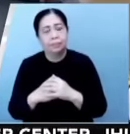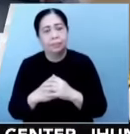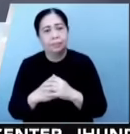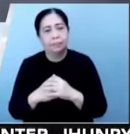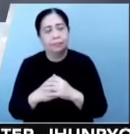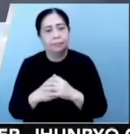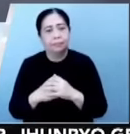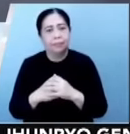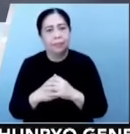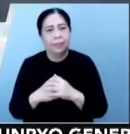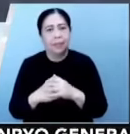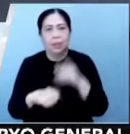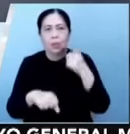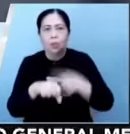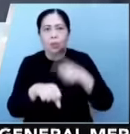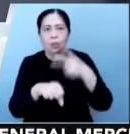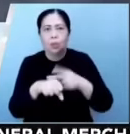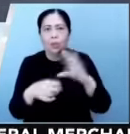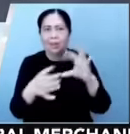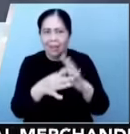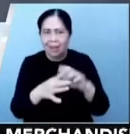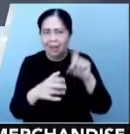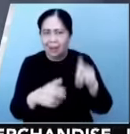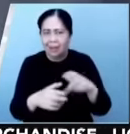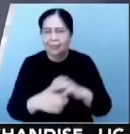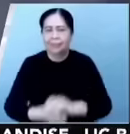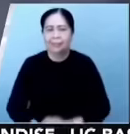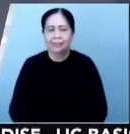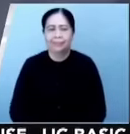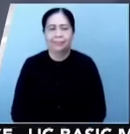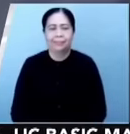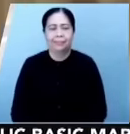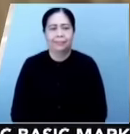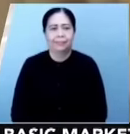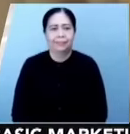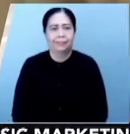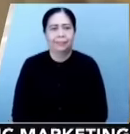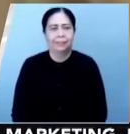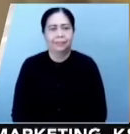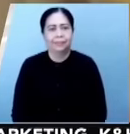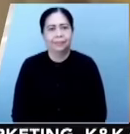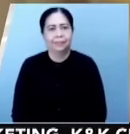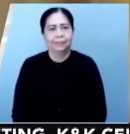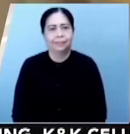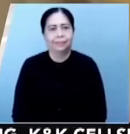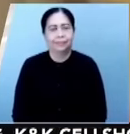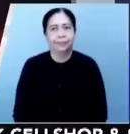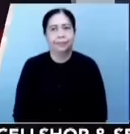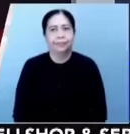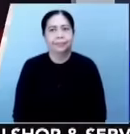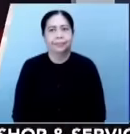double lock. Para sa GMA Integrated News, Emil Sumangil, nakatutok, 24 oras.